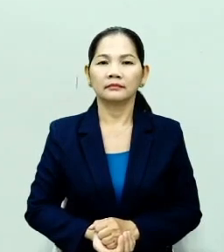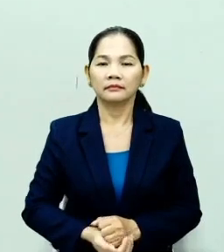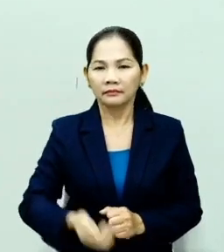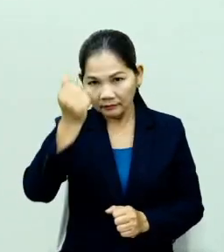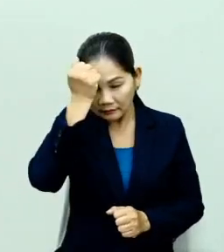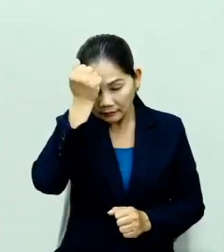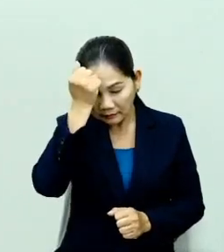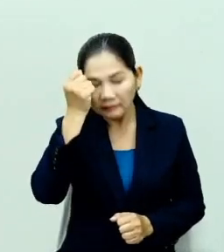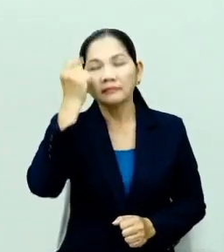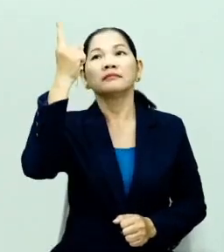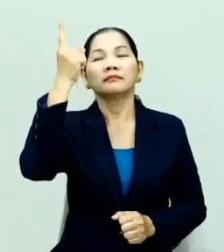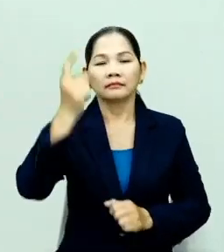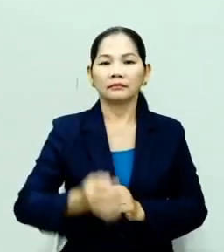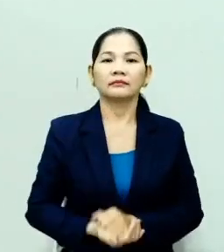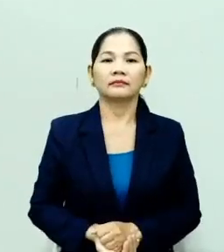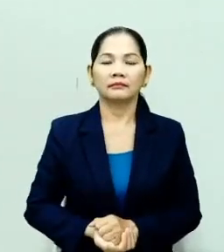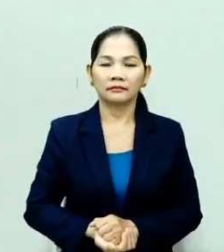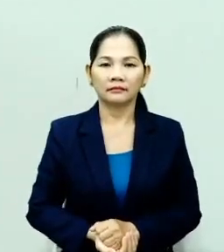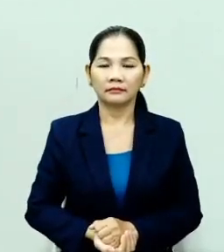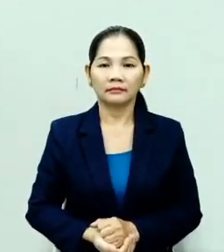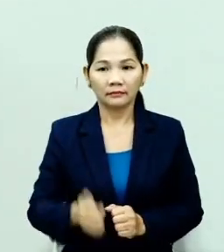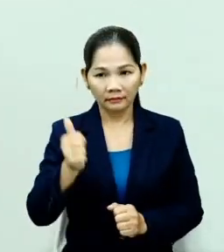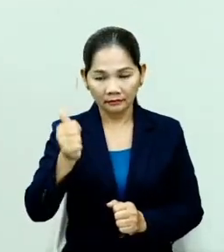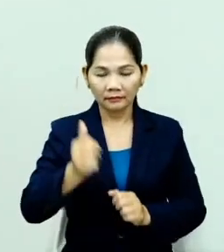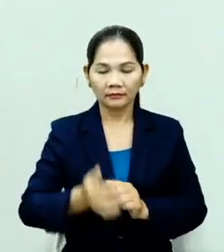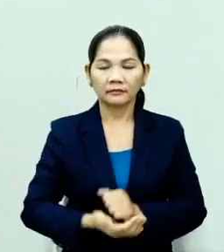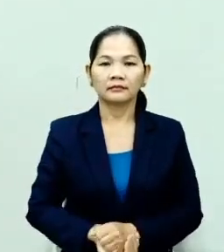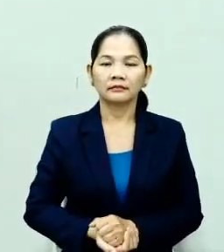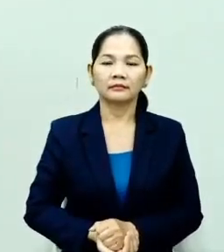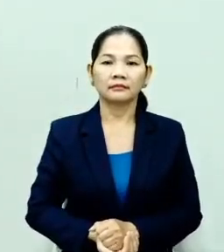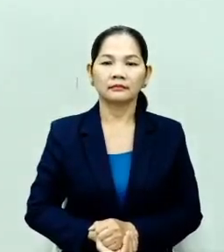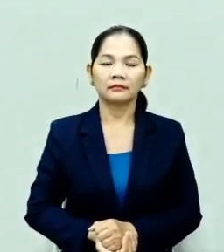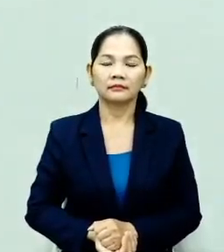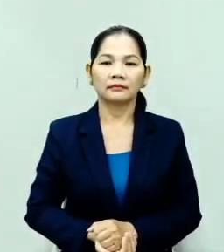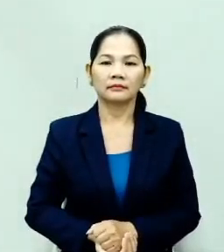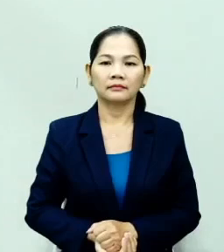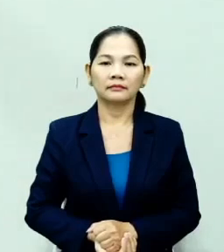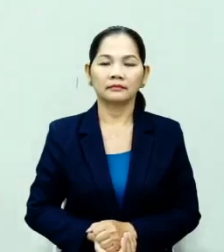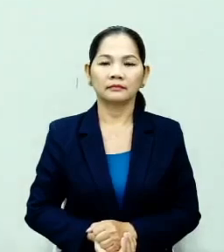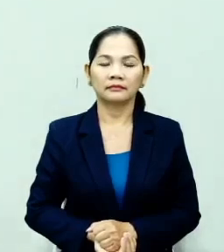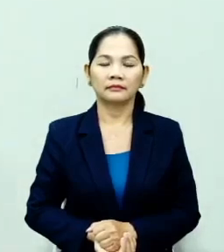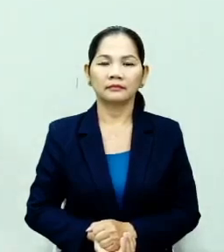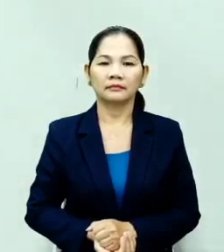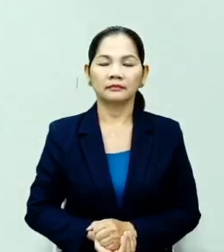nấc nộp cha lọn nà con